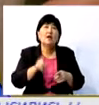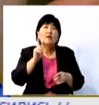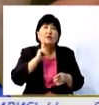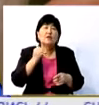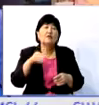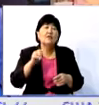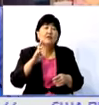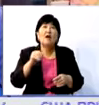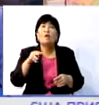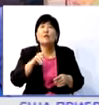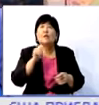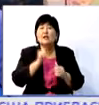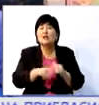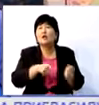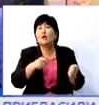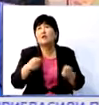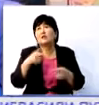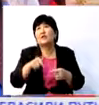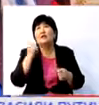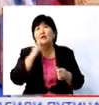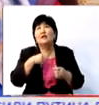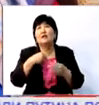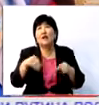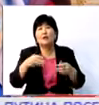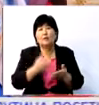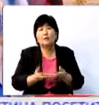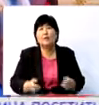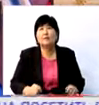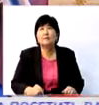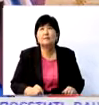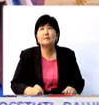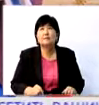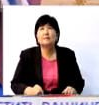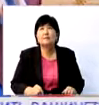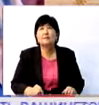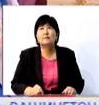тыквы. Мирабгуль регулярно привозит свою продукцию на ярмарки.